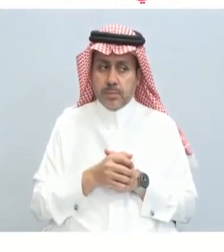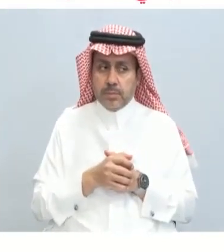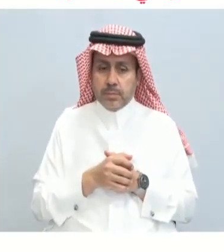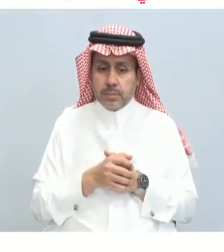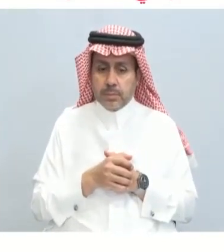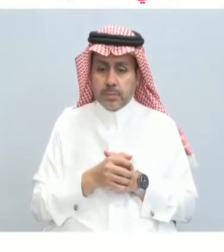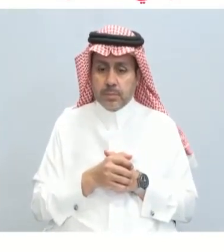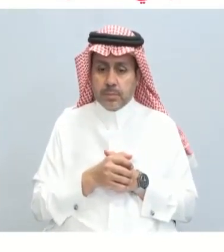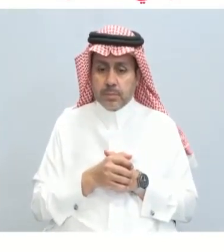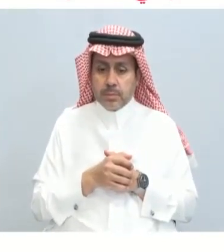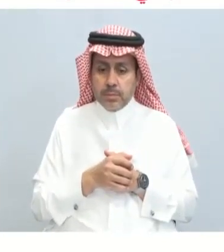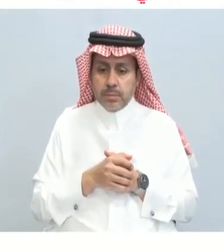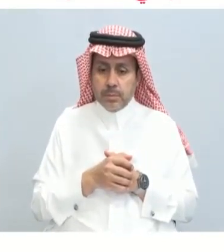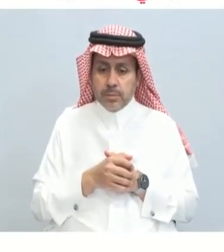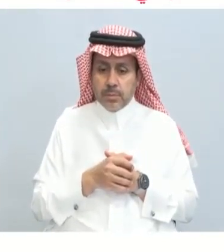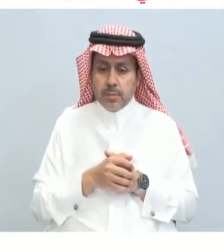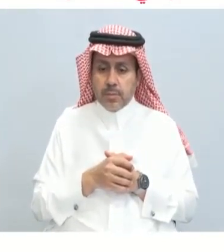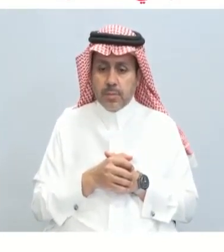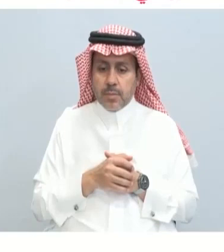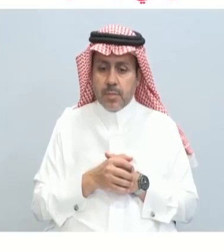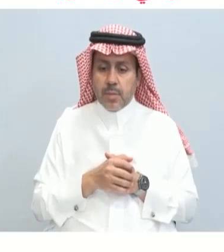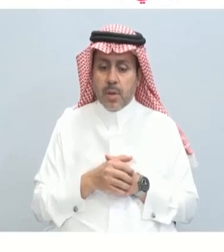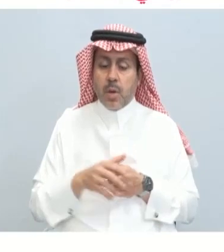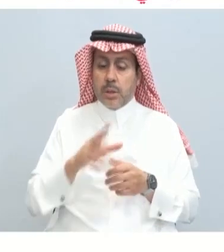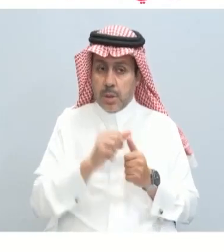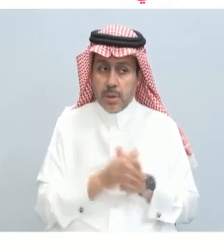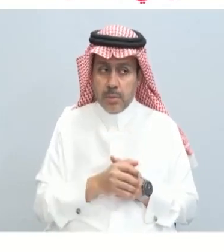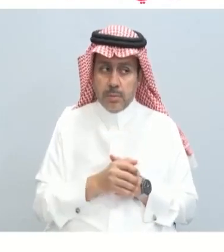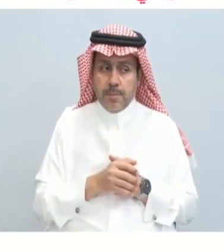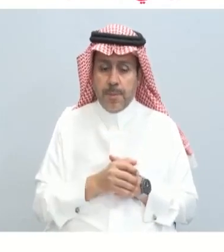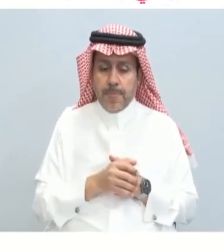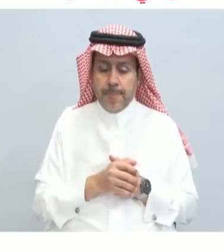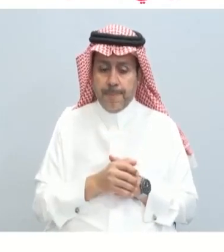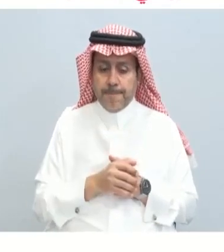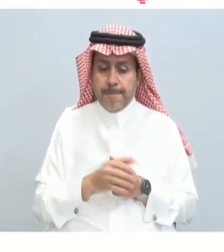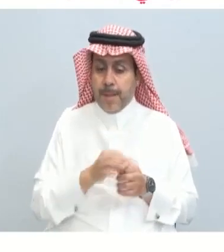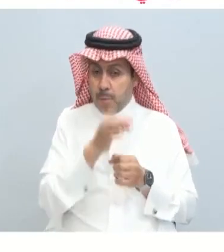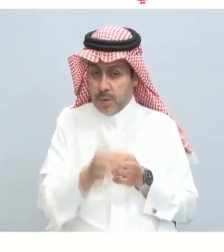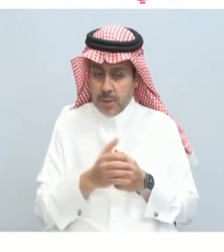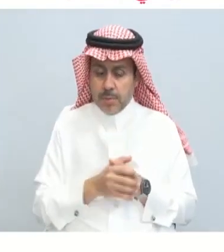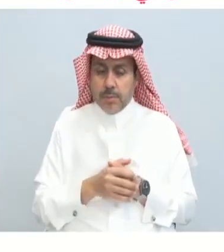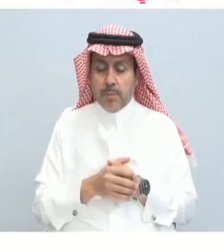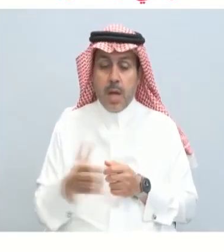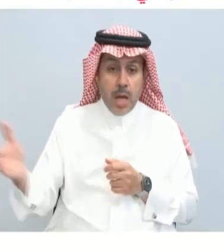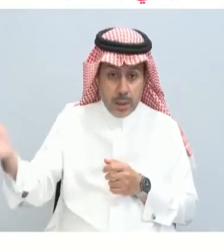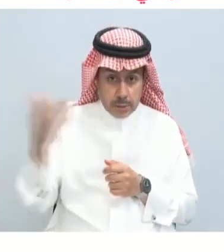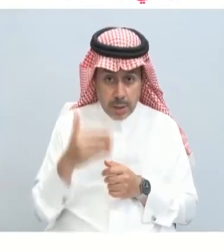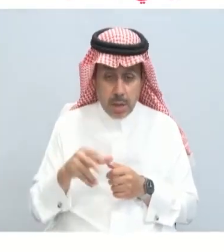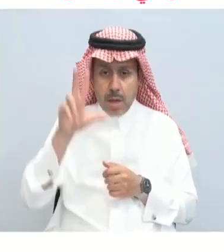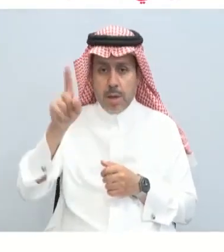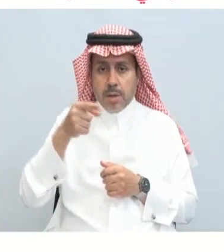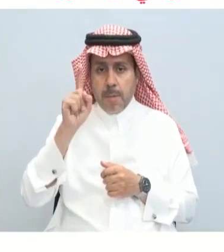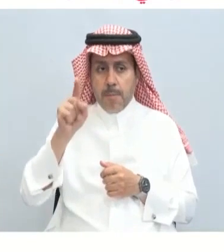وما الى ذلك قال البحتري اتاك الربيع الطلق ويختار ضاحكا موضع الاستعاره هنا اتاك الربيع